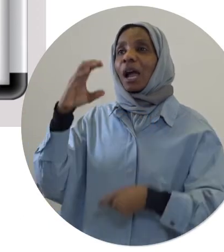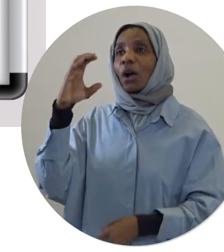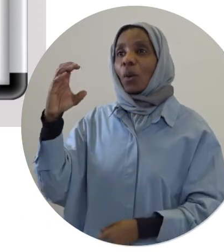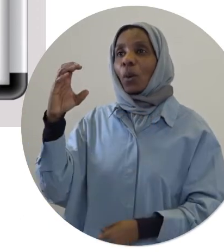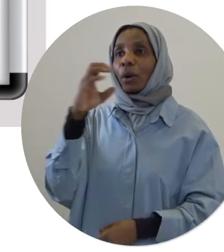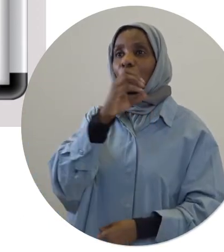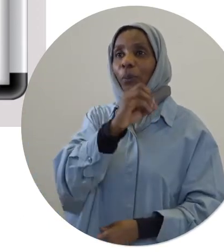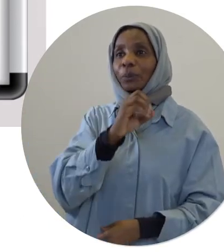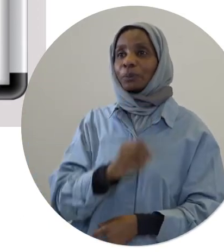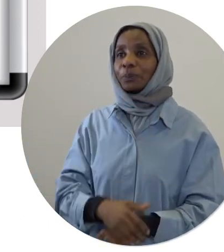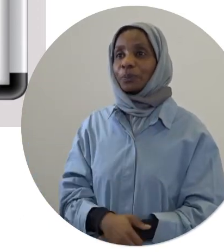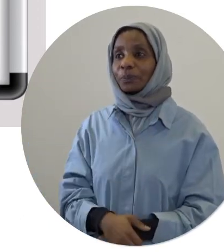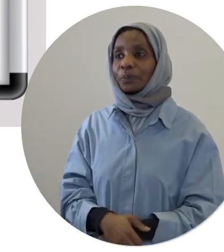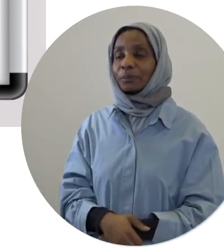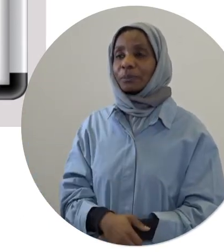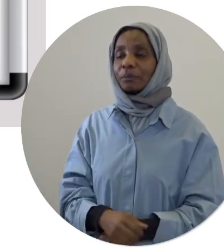الكربون والأكسجين.